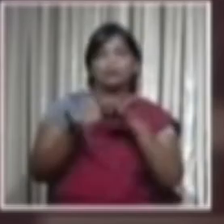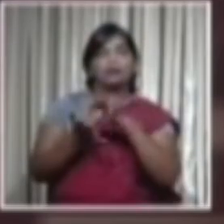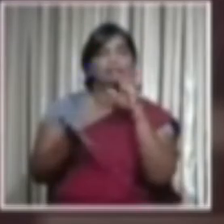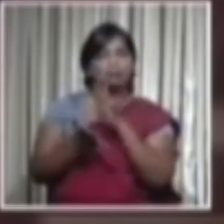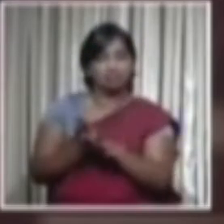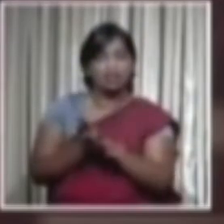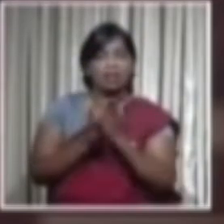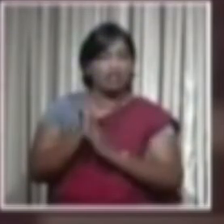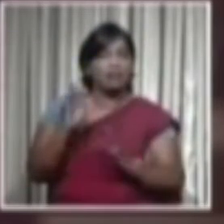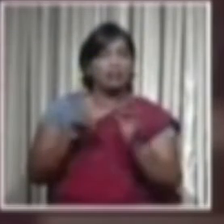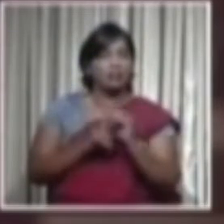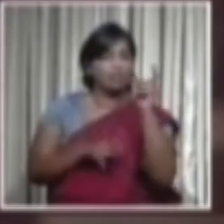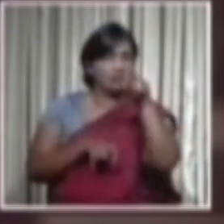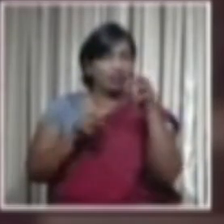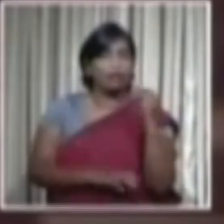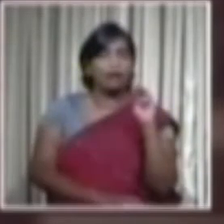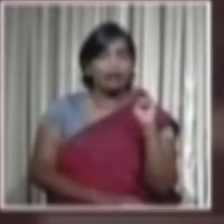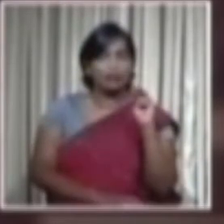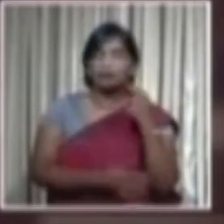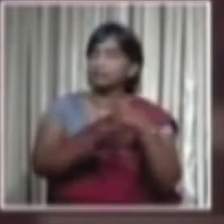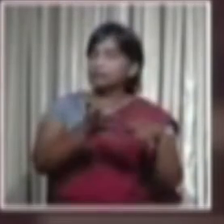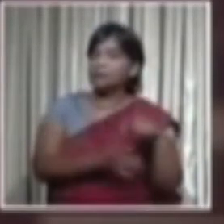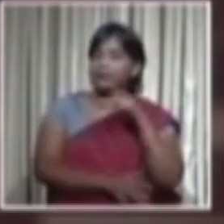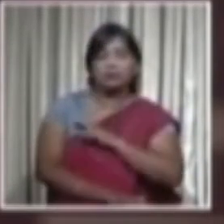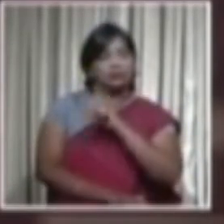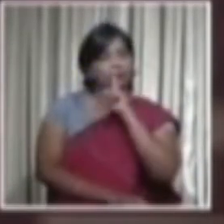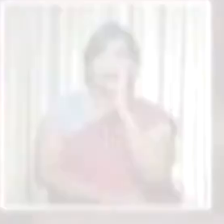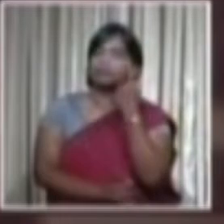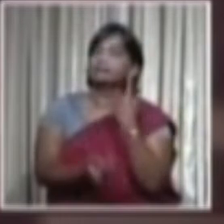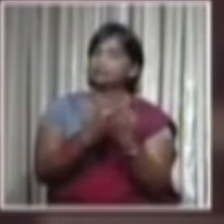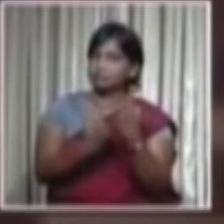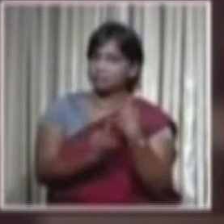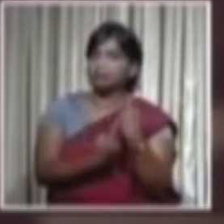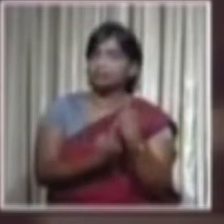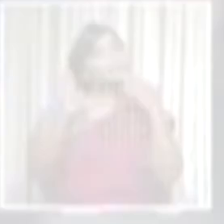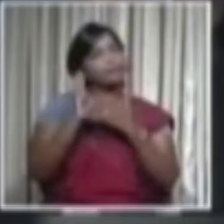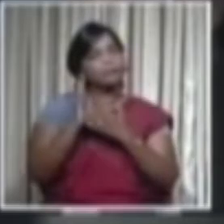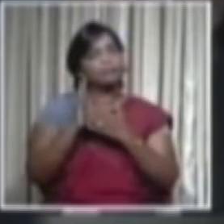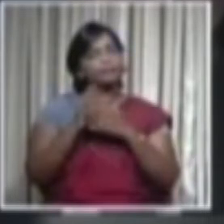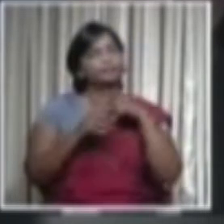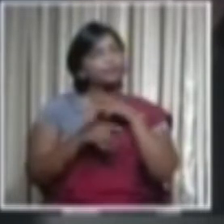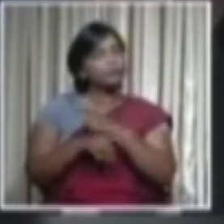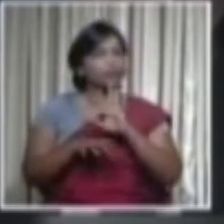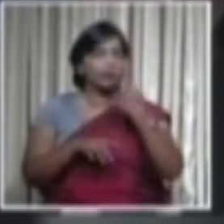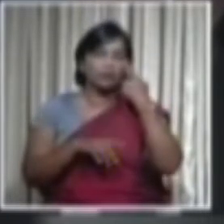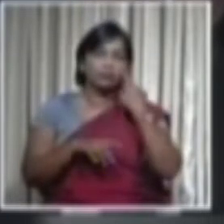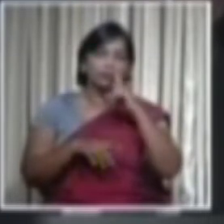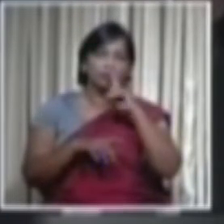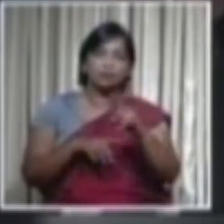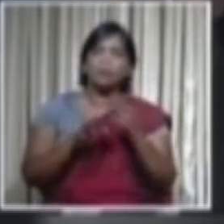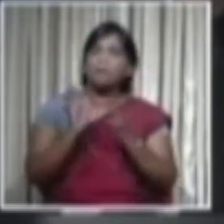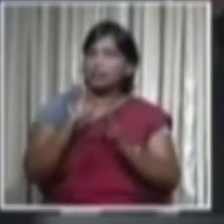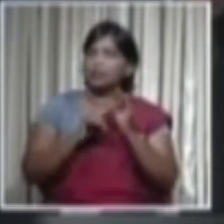අපේ මන්ත්‍රීවරු 30කට වැඩි පිරිසක් අස්සම් කරලා ඔබතුමාගේ ඉල්ලනවා පරීක්ෂණයක් කරන්න. මින් පස්සේ වෙන්න දෙන්න එපා. කනගාටුයි කියන්නේ මනුෂ්‍ය